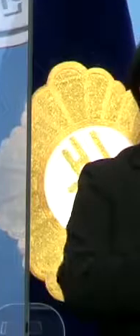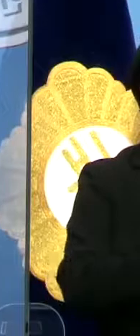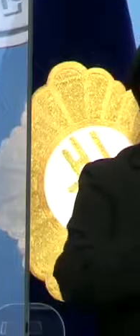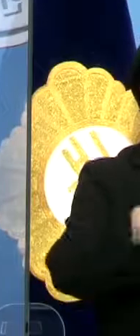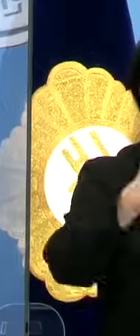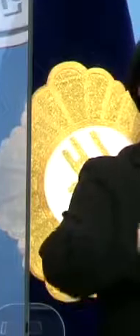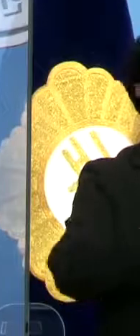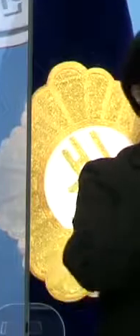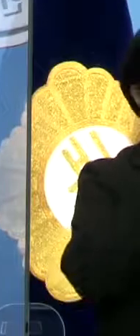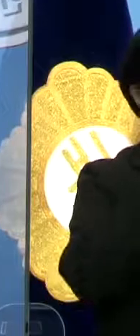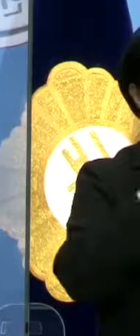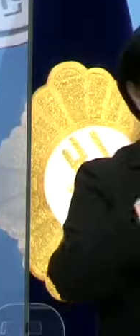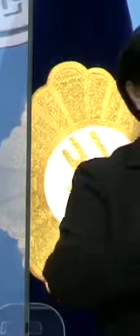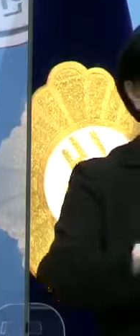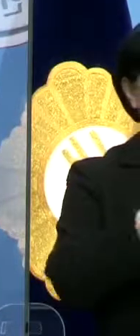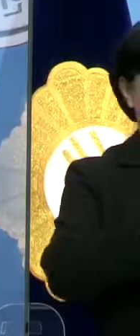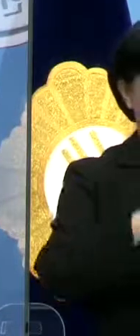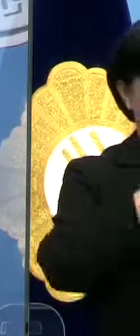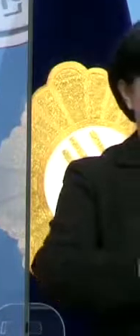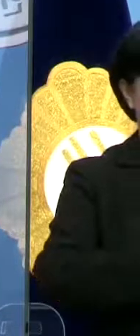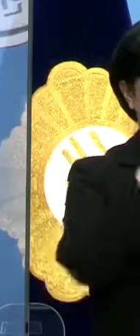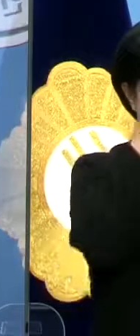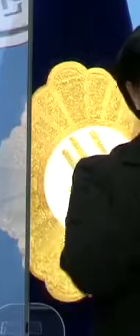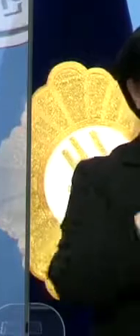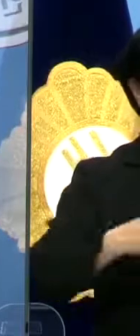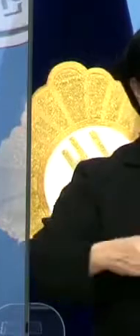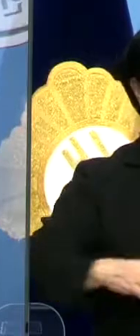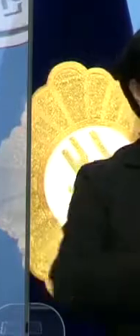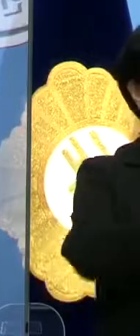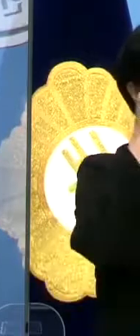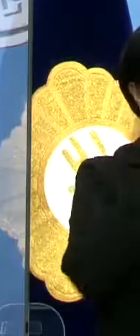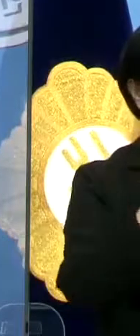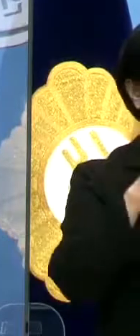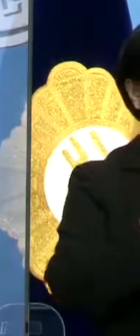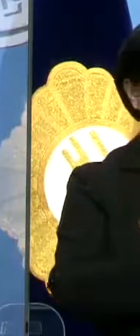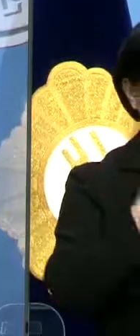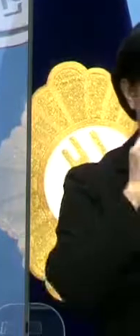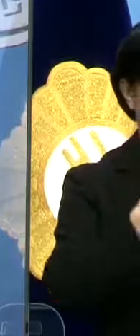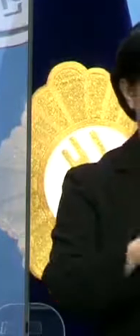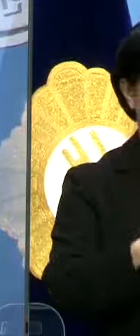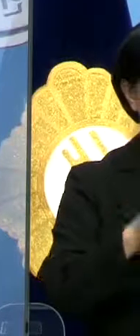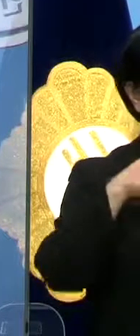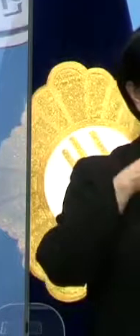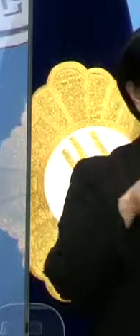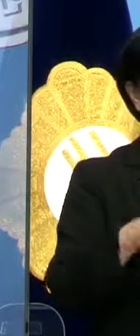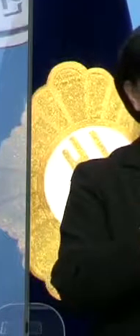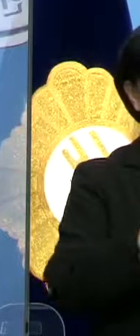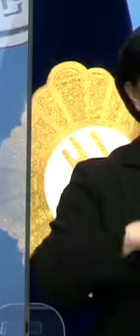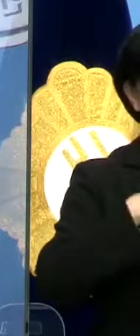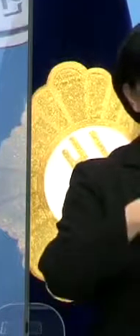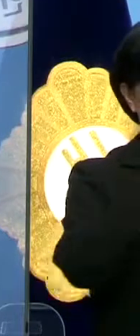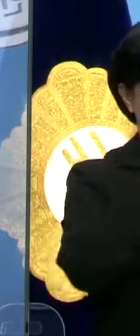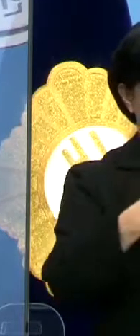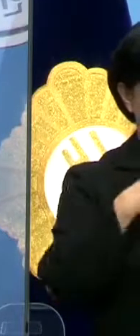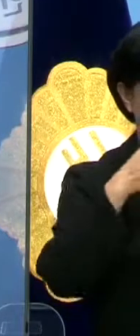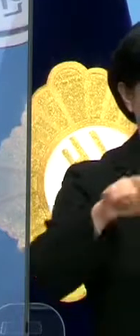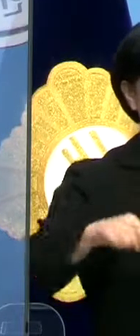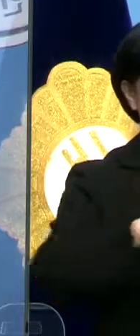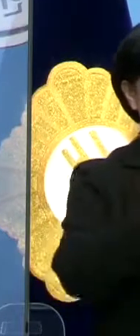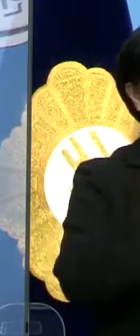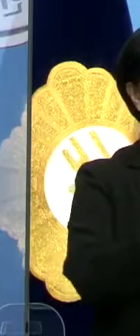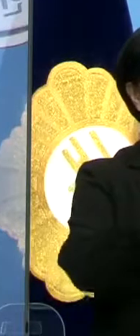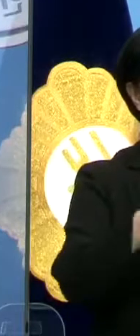등 공직자 부정부패 문제가 심각한 상황이라 예 정의당 마포고 위원회 를 비롯한 시민사회단체들은